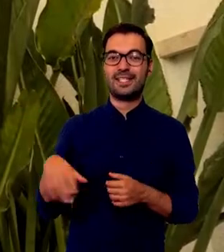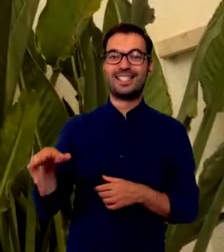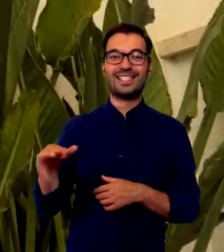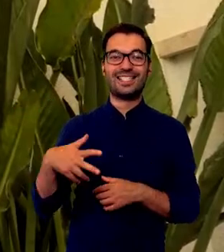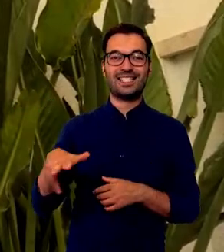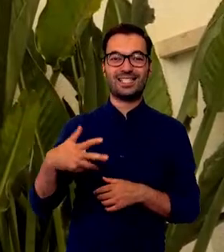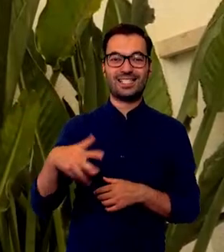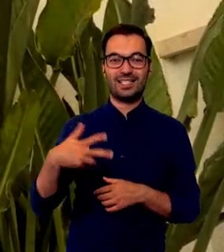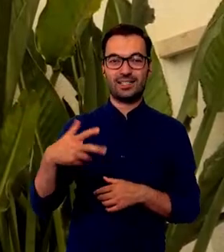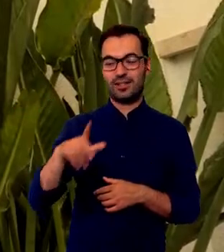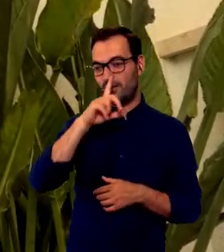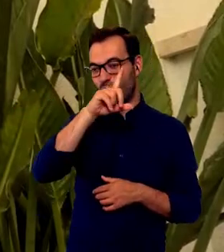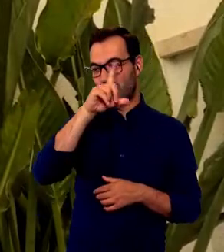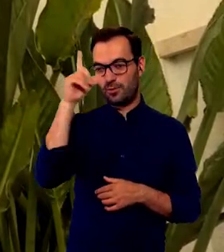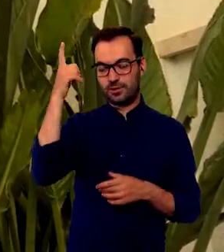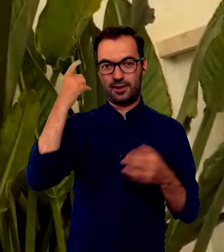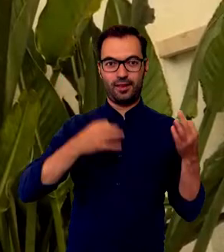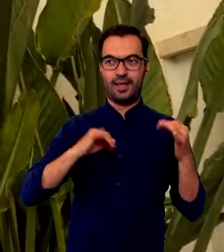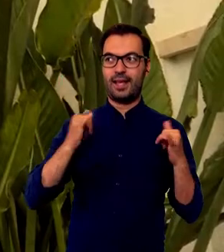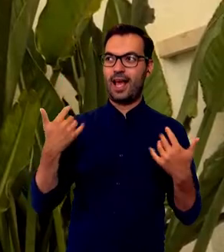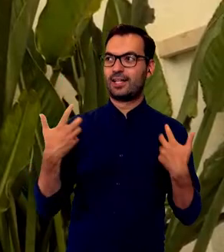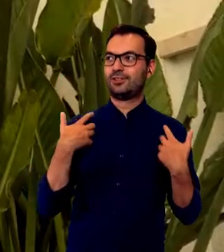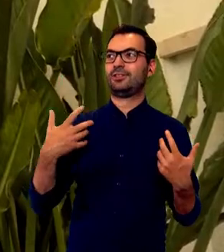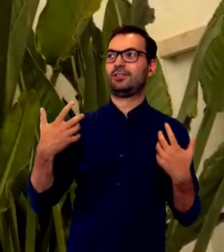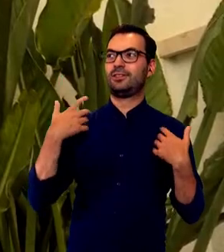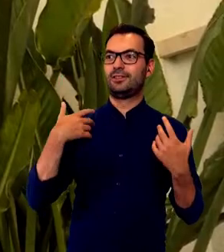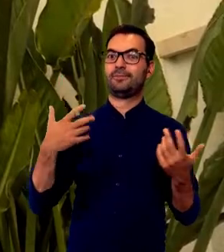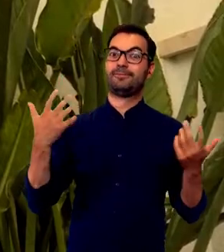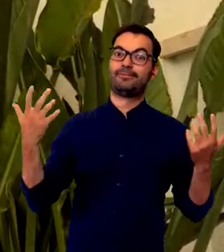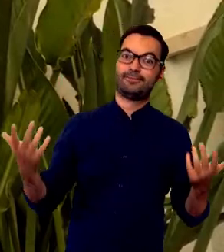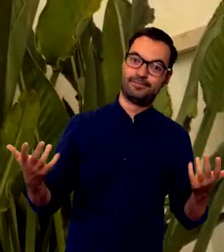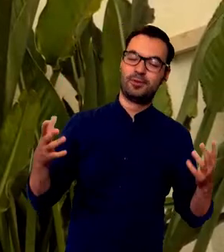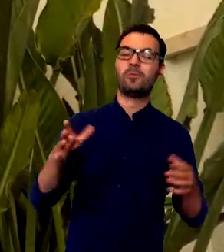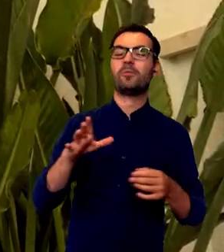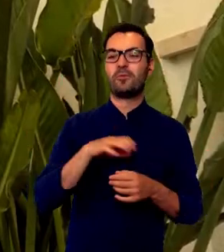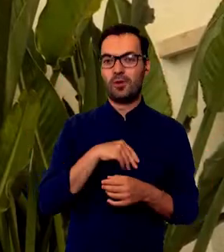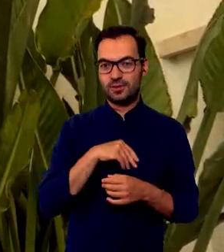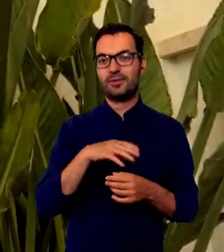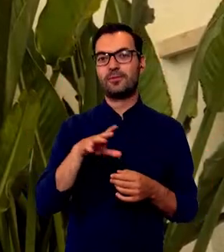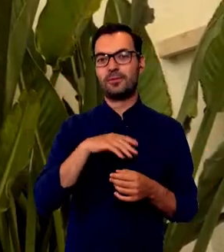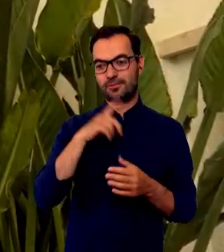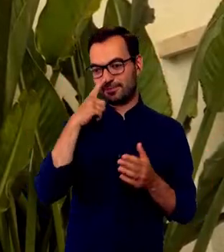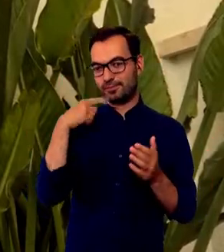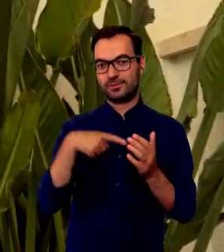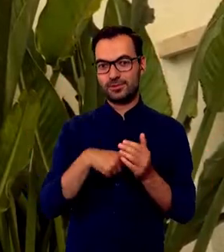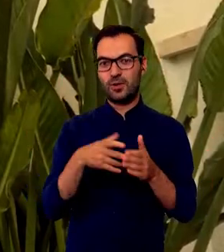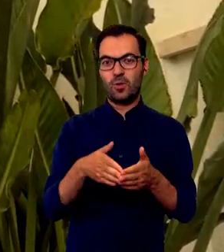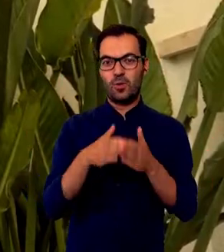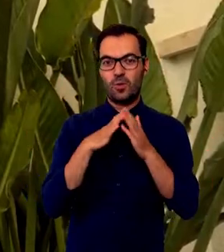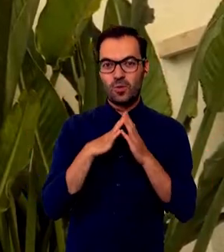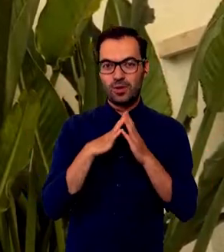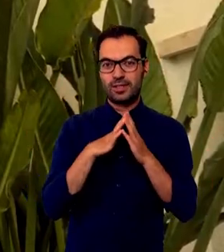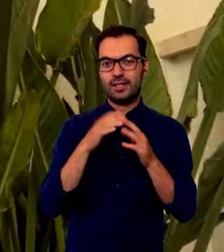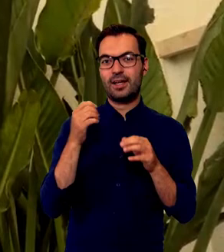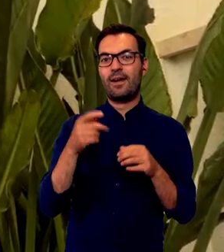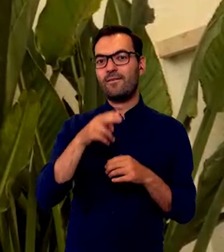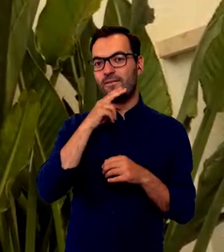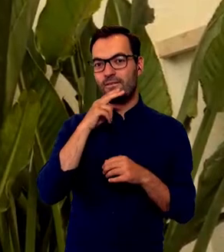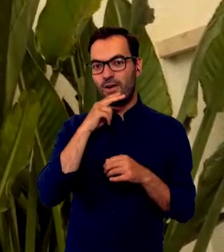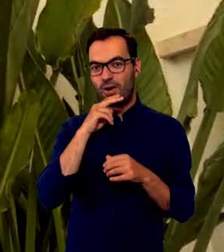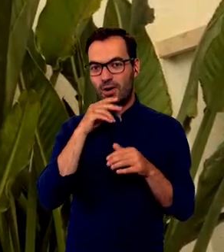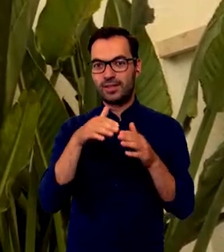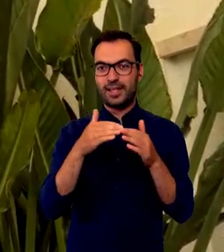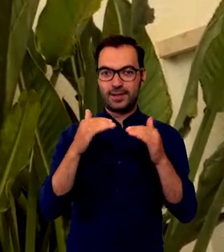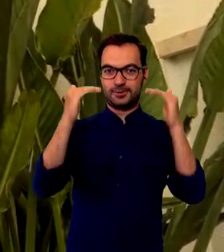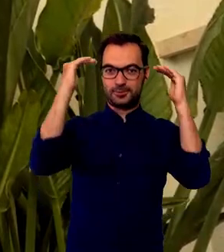Sycylii. Ludzie się zastanawiają, jak to można wytrzymać. Drodzy Państwo, można, jeżeli się skryjemy między skałkami w wodzie, to